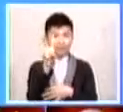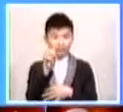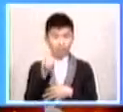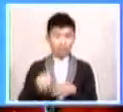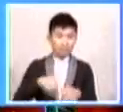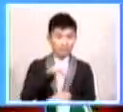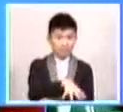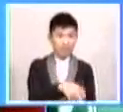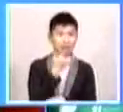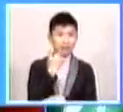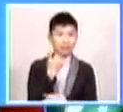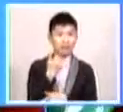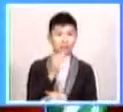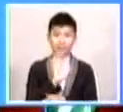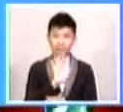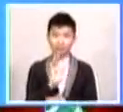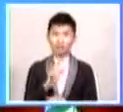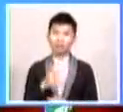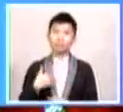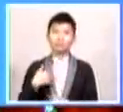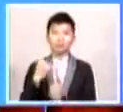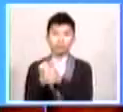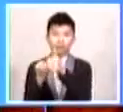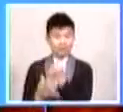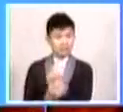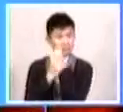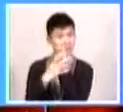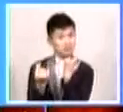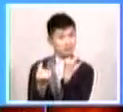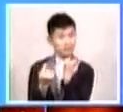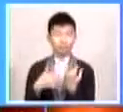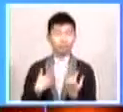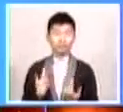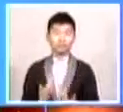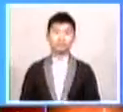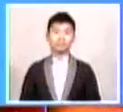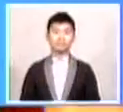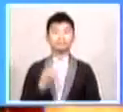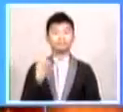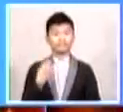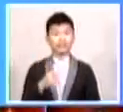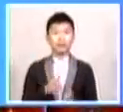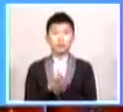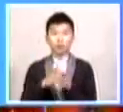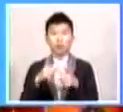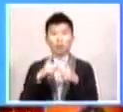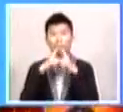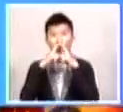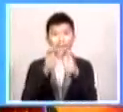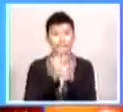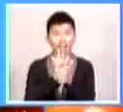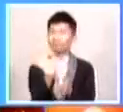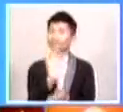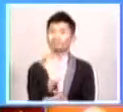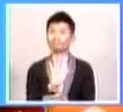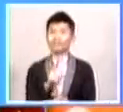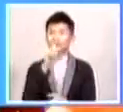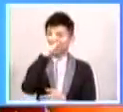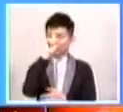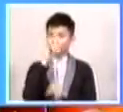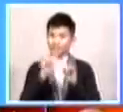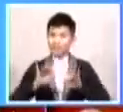定他的先生是否支持民进党。他还说他不求什么回报，他只希望民